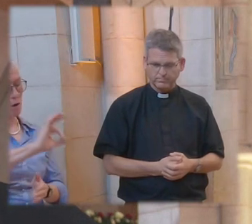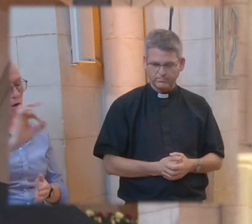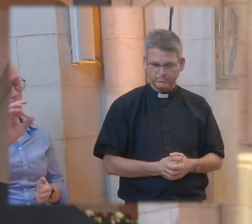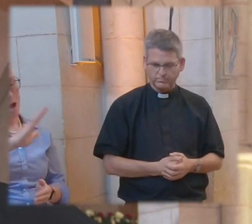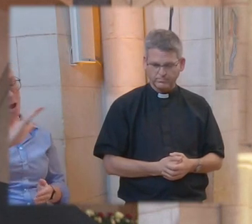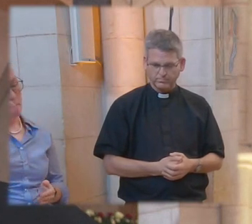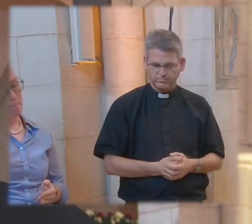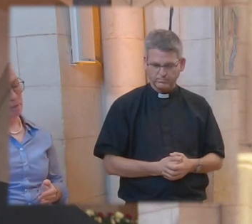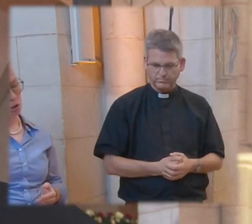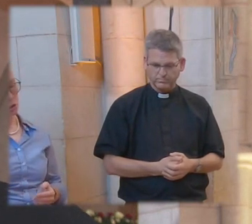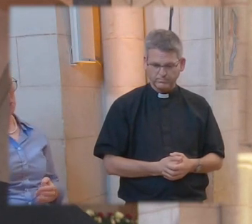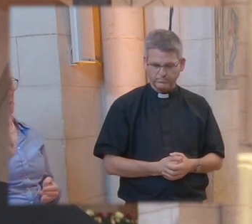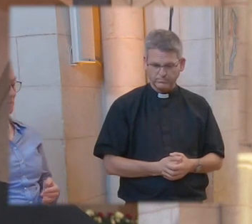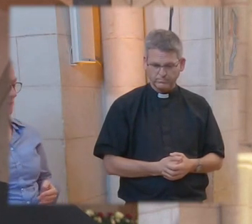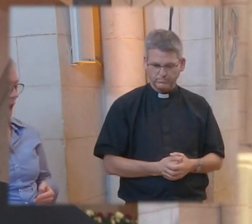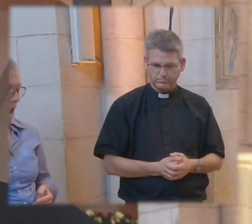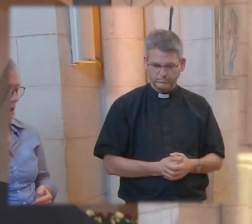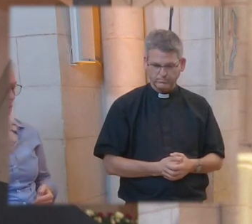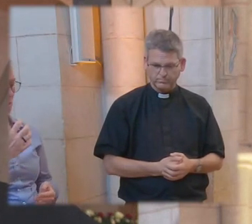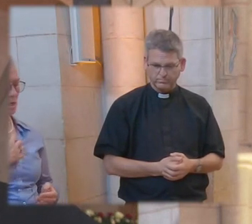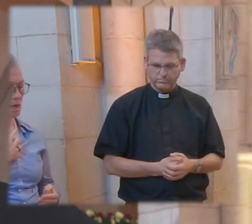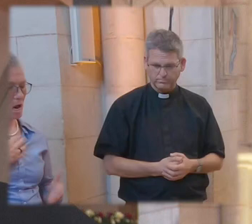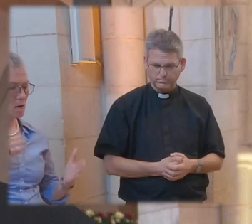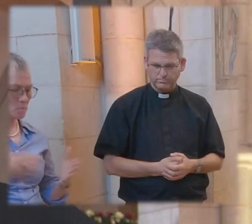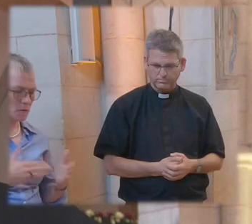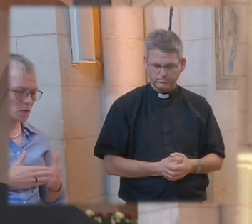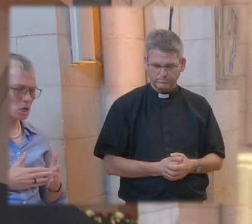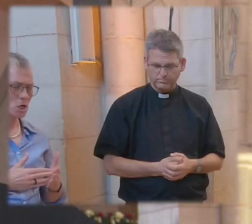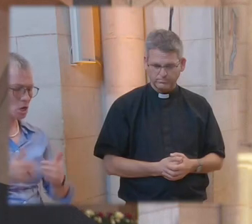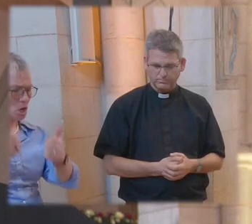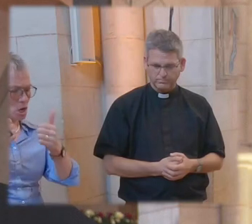unterstützen. Und wir beten für die Verstorbenen.